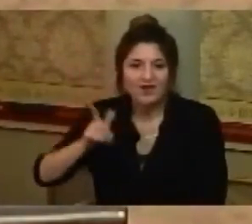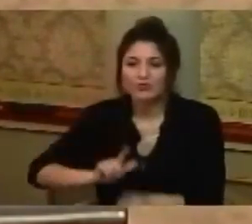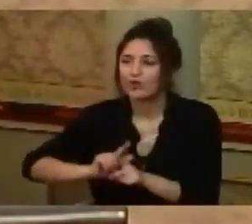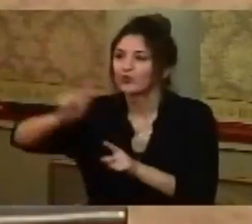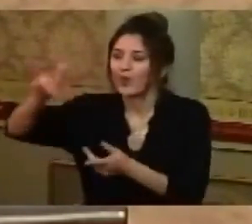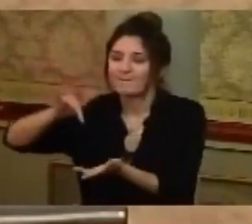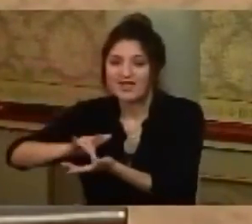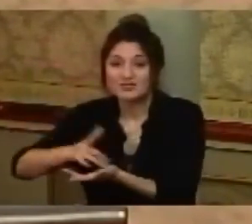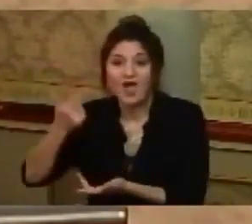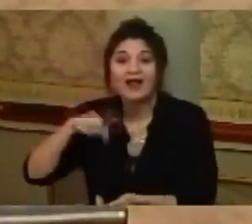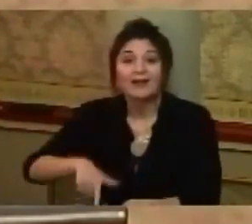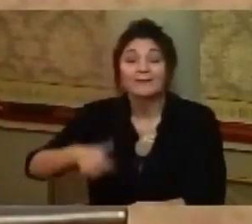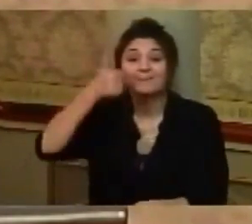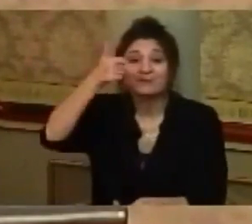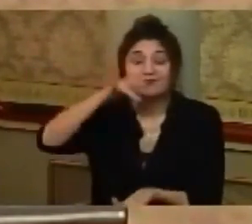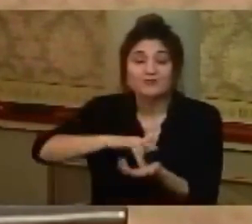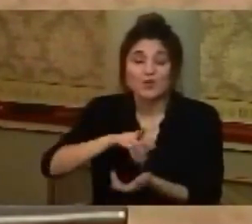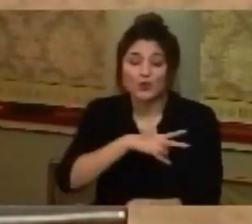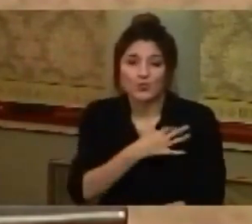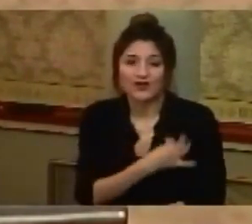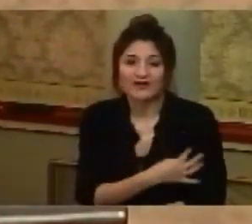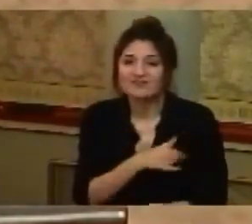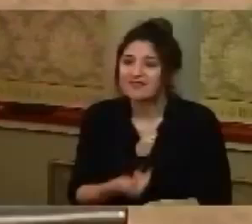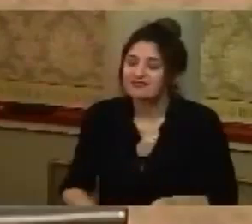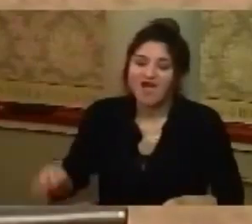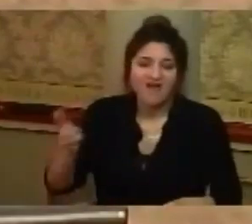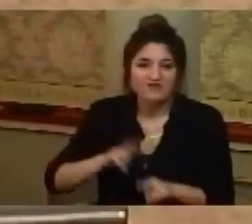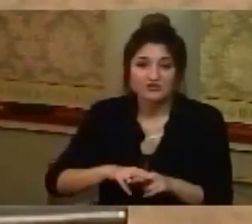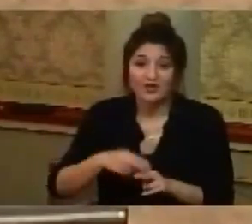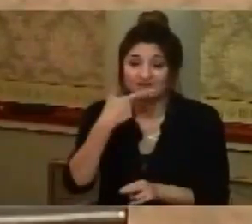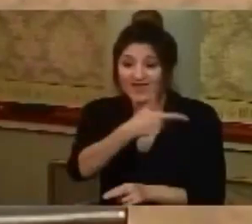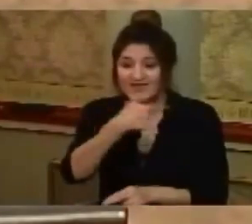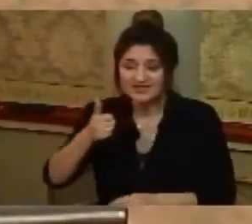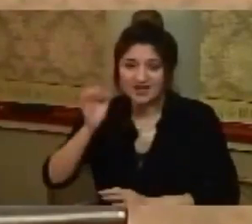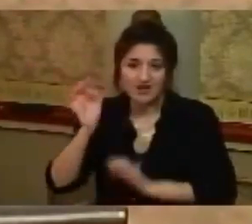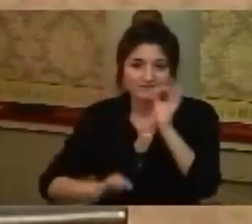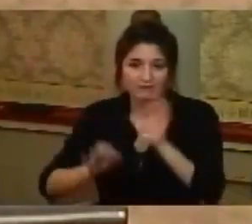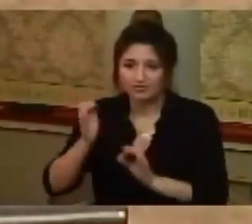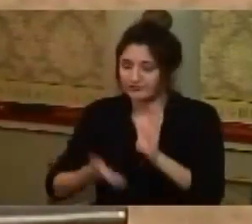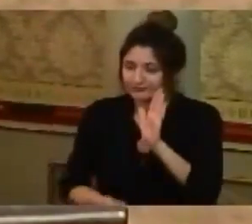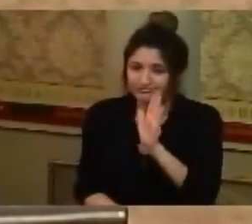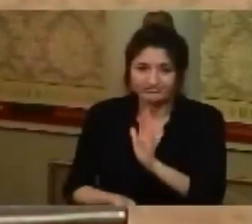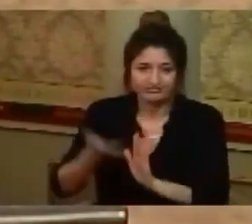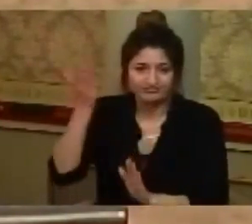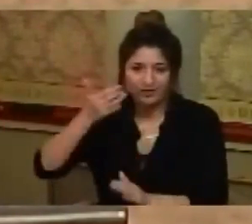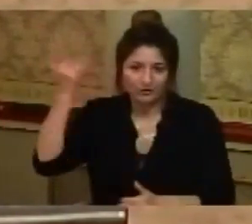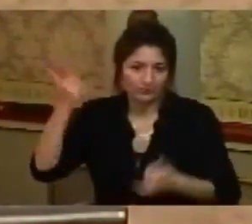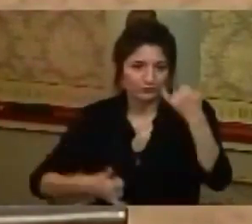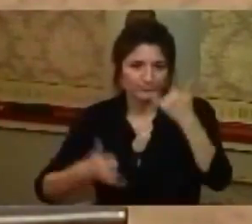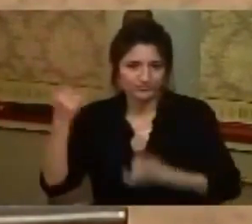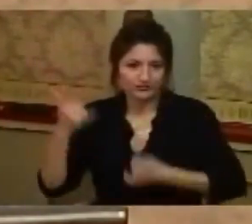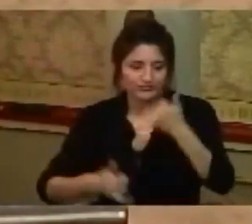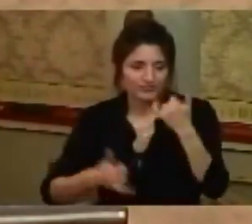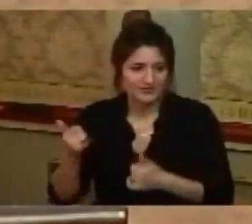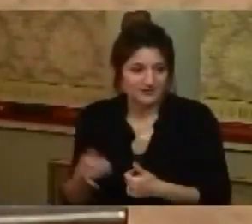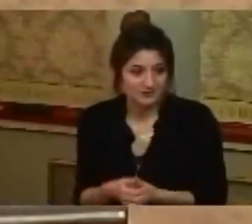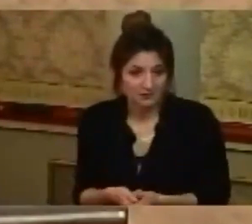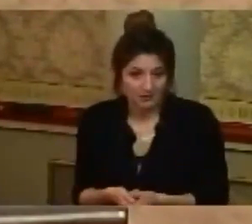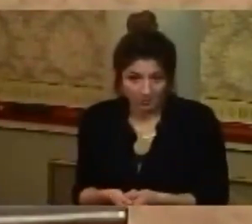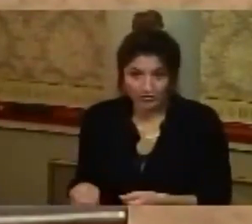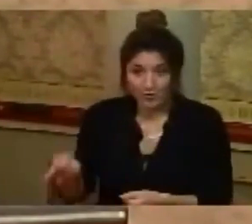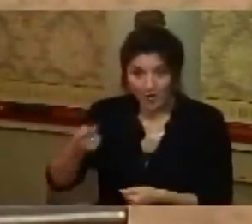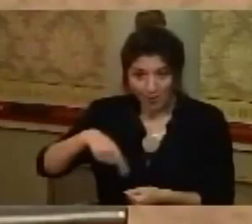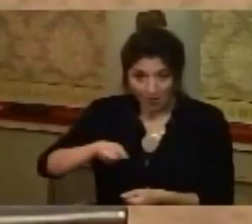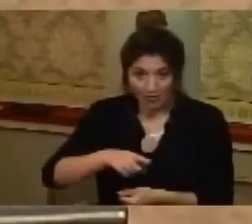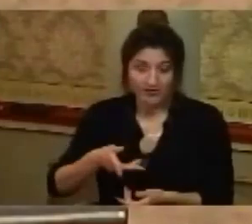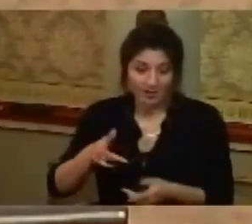destinaciju. Ali prvi u Hrvatskoj. Sa najvećim povećanjem, 21% dolazaka. Pa onda su ti ljudi zaslužili da i